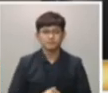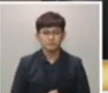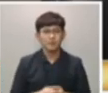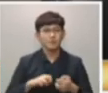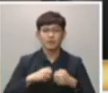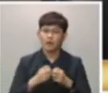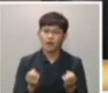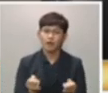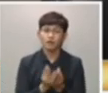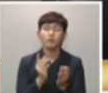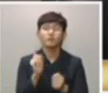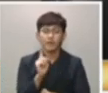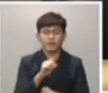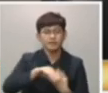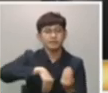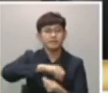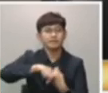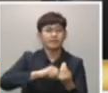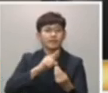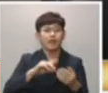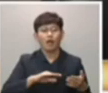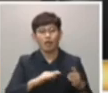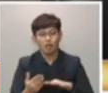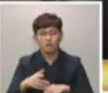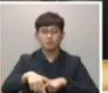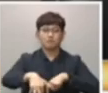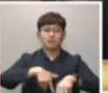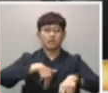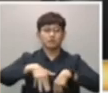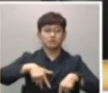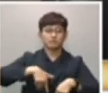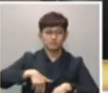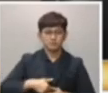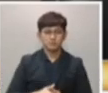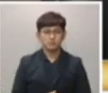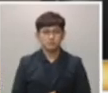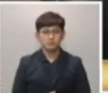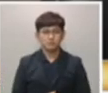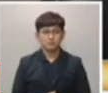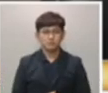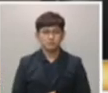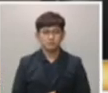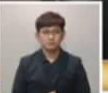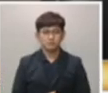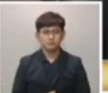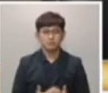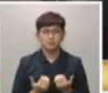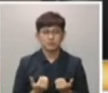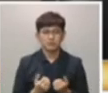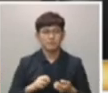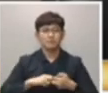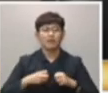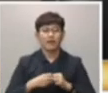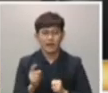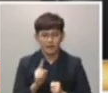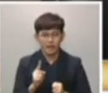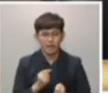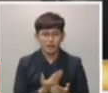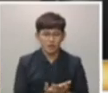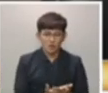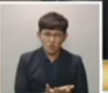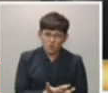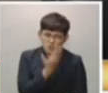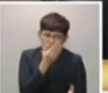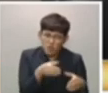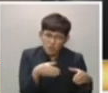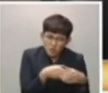กิดผลกระทบทางเศรษฐกิจกับประชาชนทุกภาคส่วนจนก่อให้เกิดสภาพรวยกระจุกจนกระ